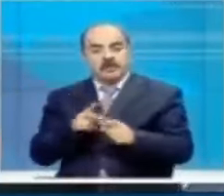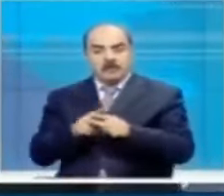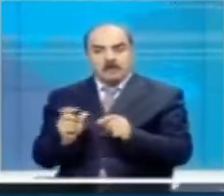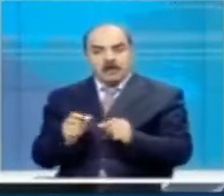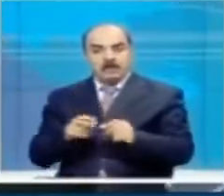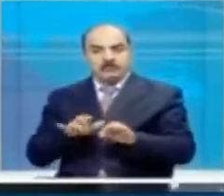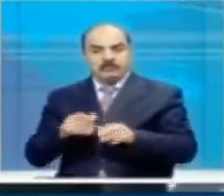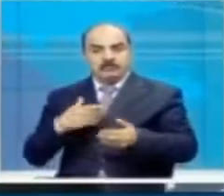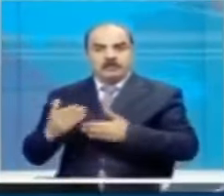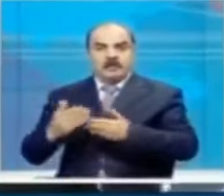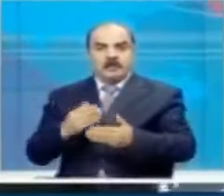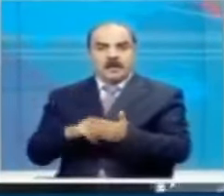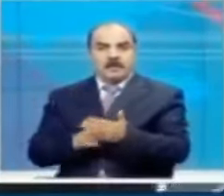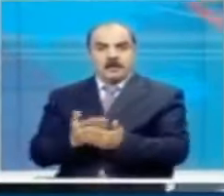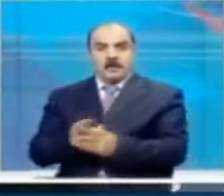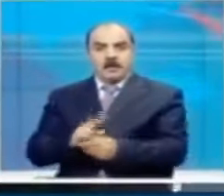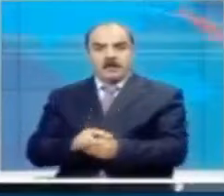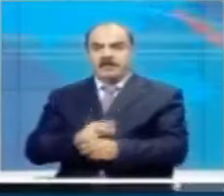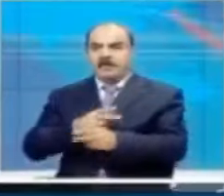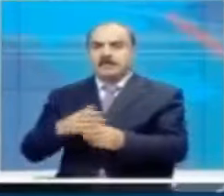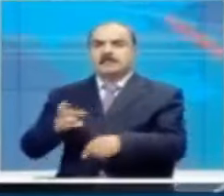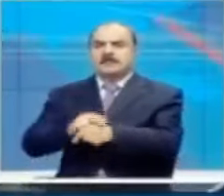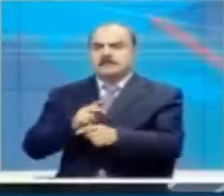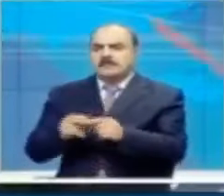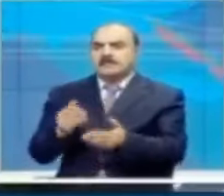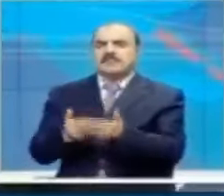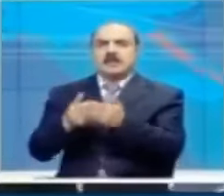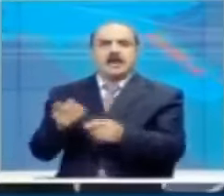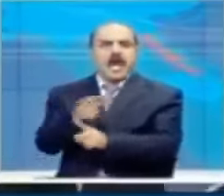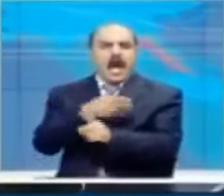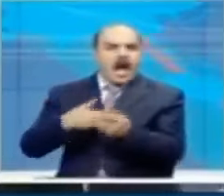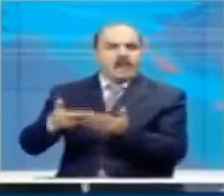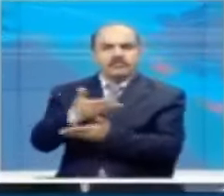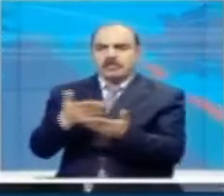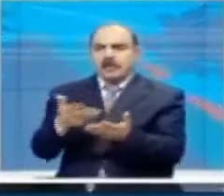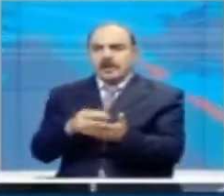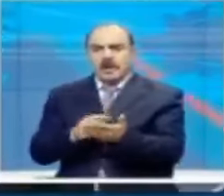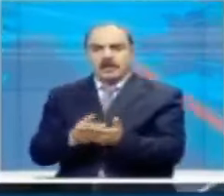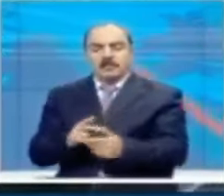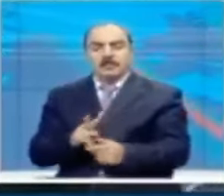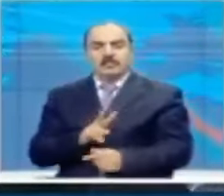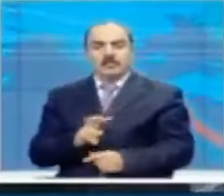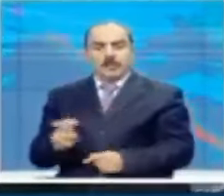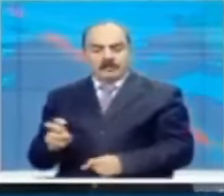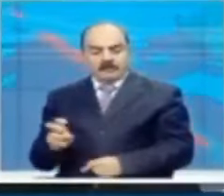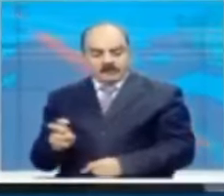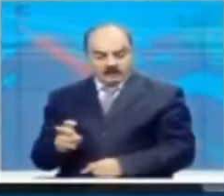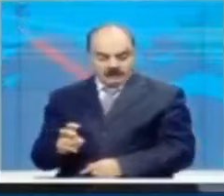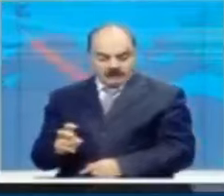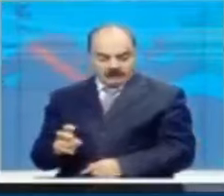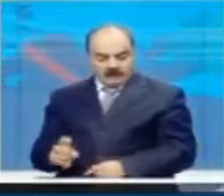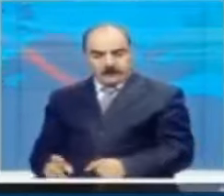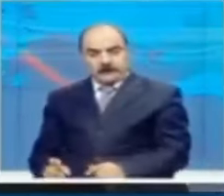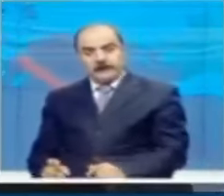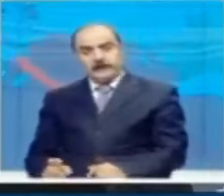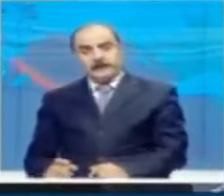التعهيد تحديدا في مجال البرامج المدمجه لخلق اكثر من 700 فرصه عمل خلال ال 18